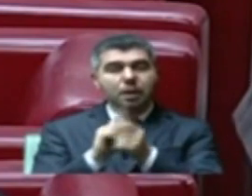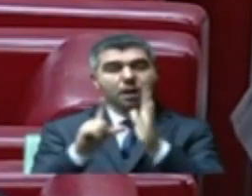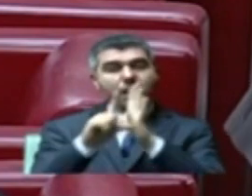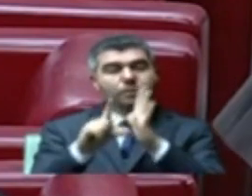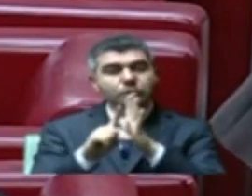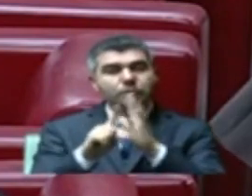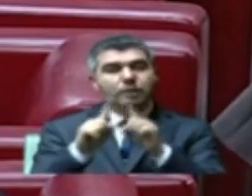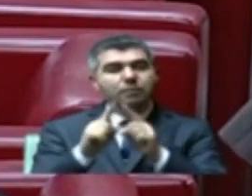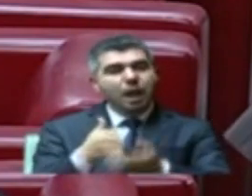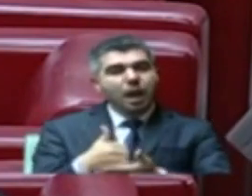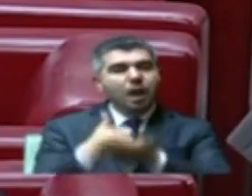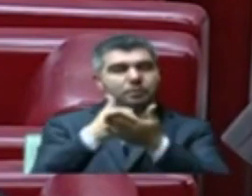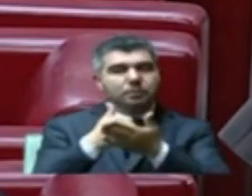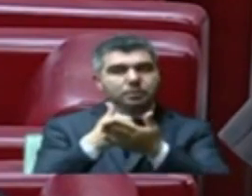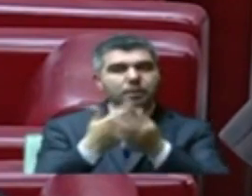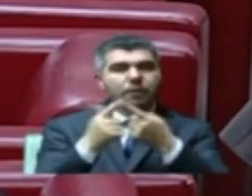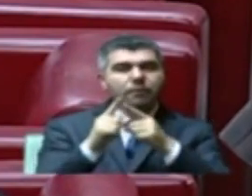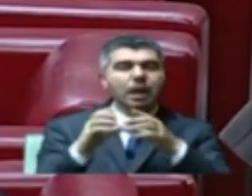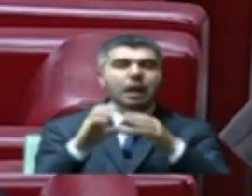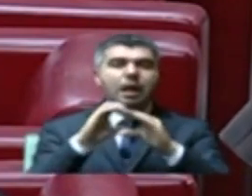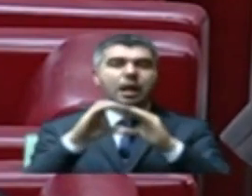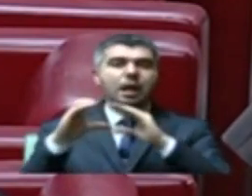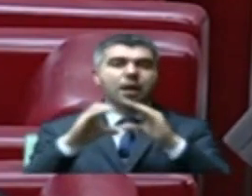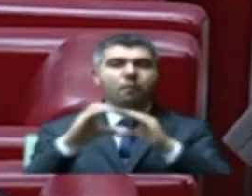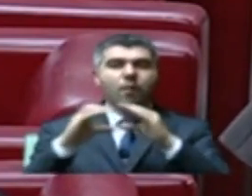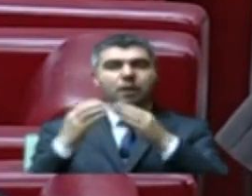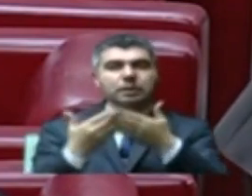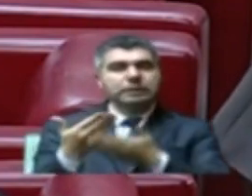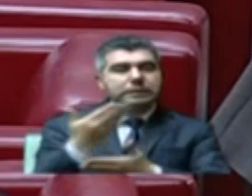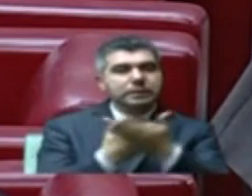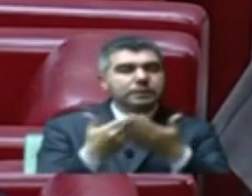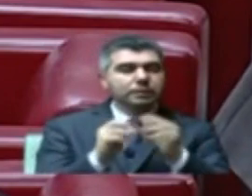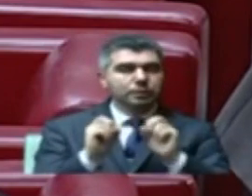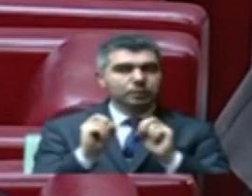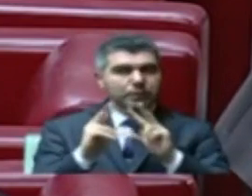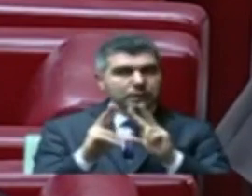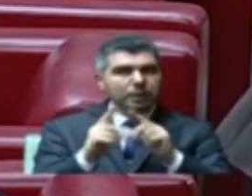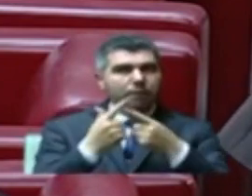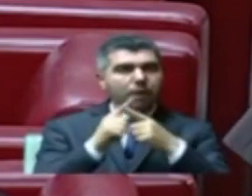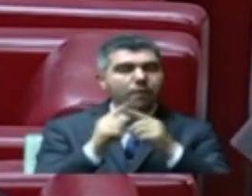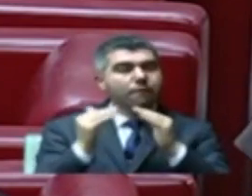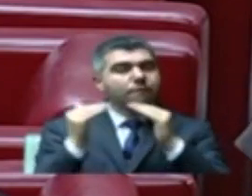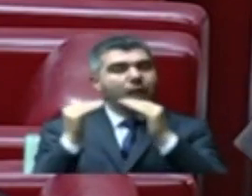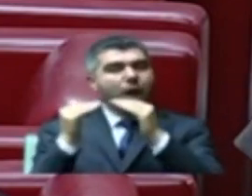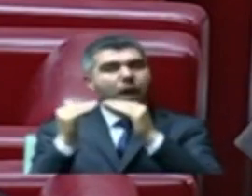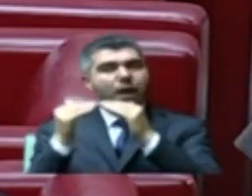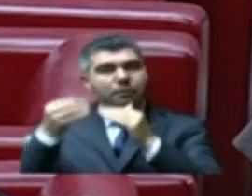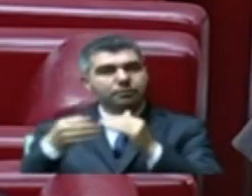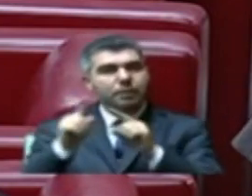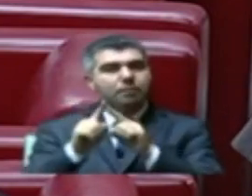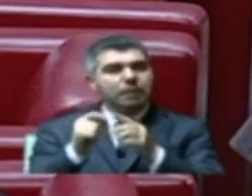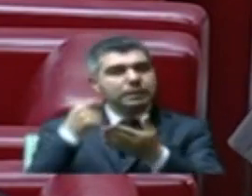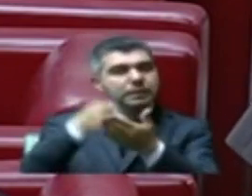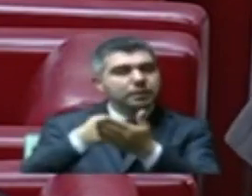أن يتم إلا في إطار الحوار الاجتماعي مع الشركاء الاجتماعيين، على اعتبار الكل متفق على أنها التعويضات